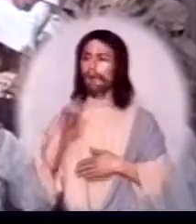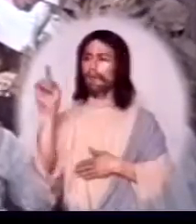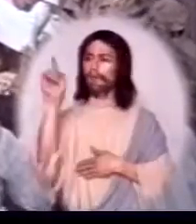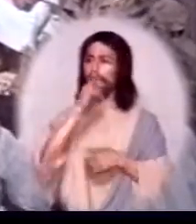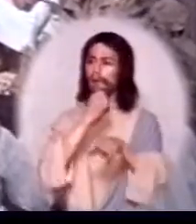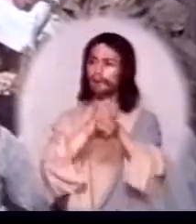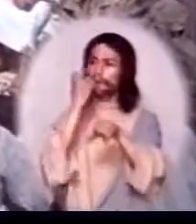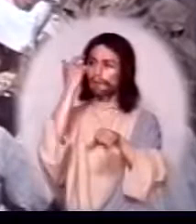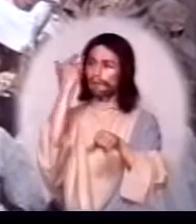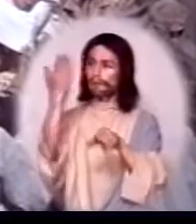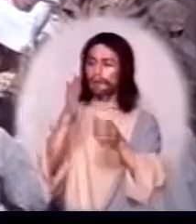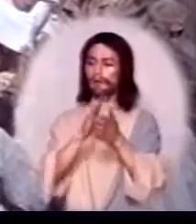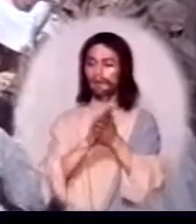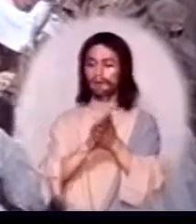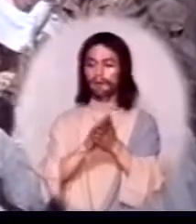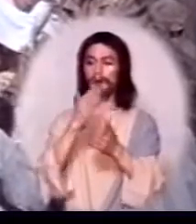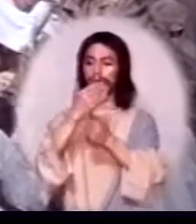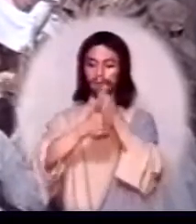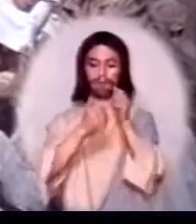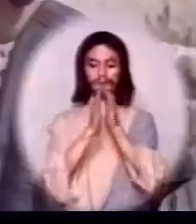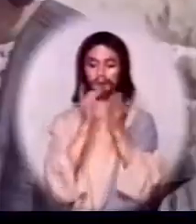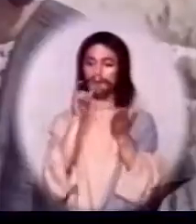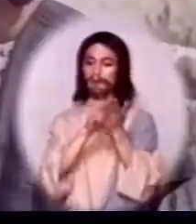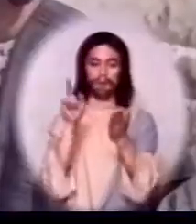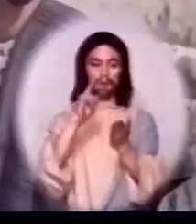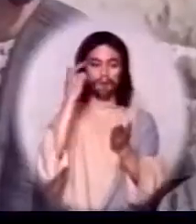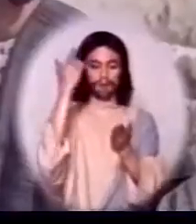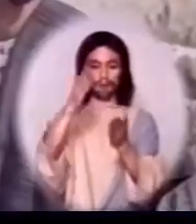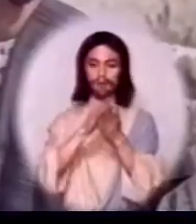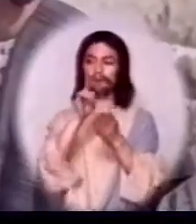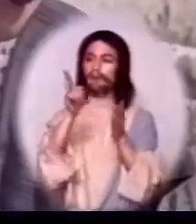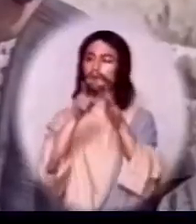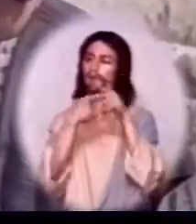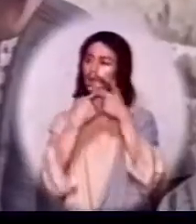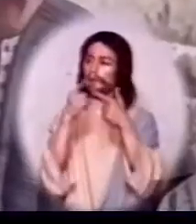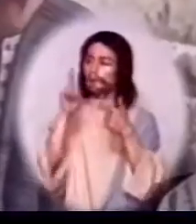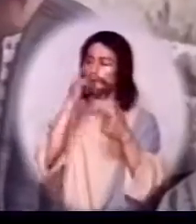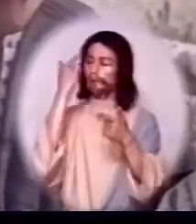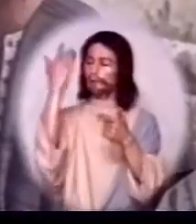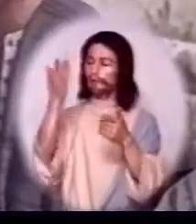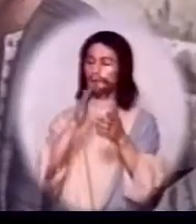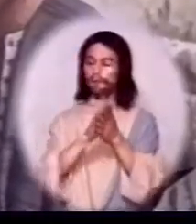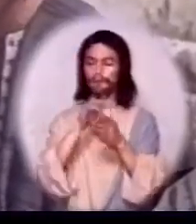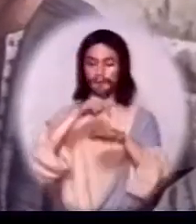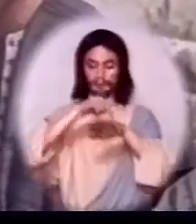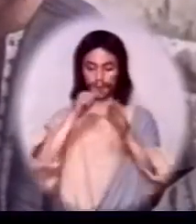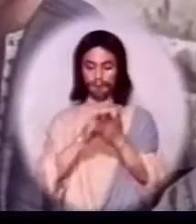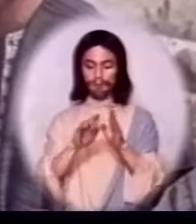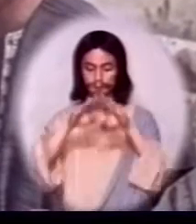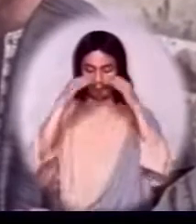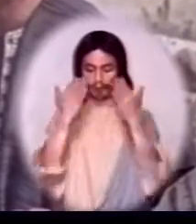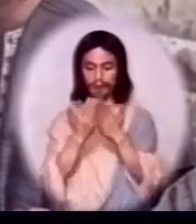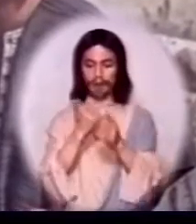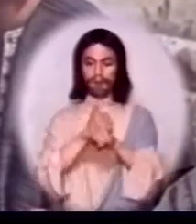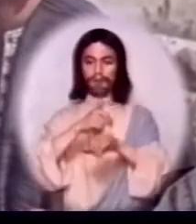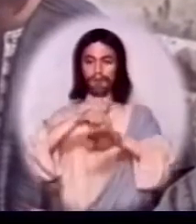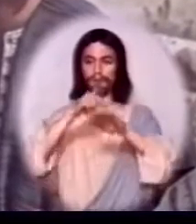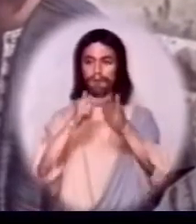우린 무엇을 해야 합니까? 성경에 어떻게 기록되어 있느냐? 너는 어떻게 이해하고 있느냐? 내 마음을